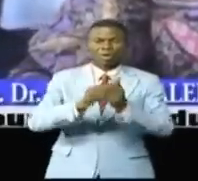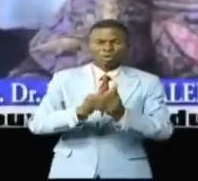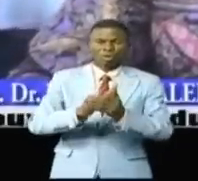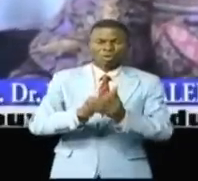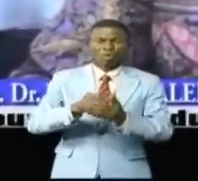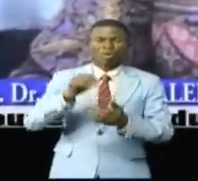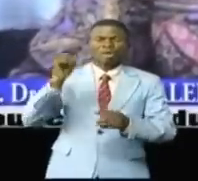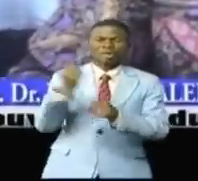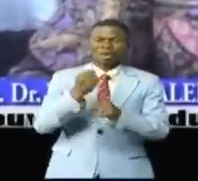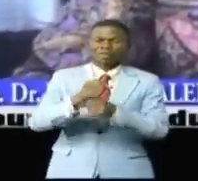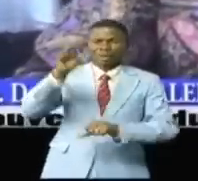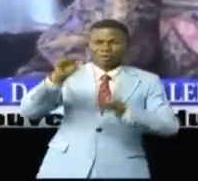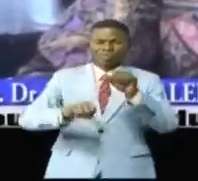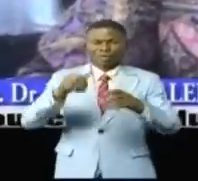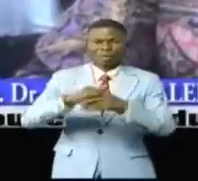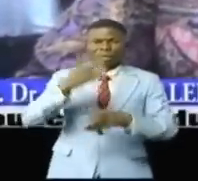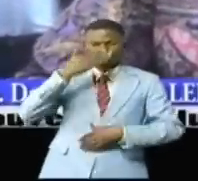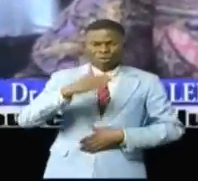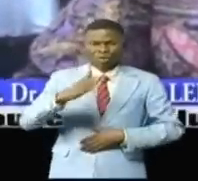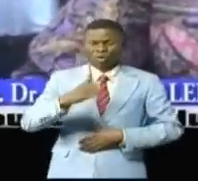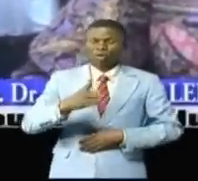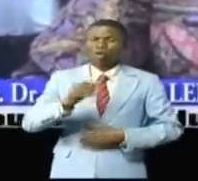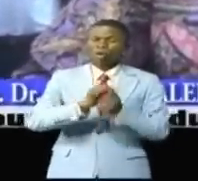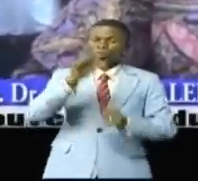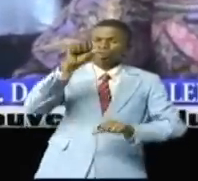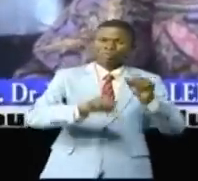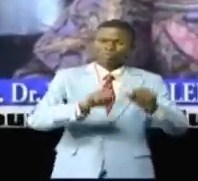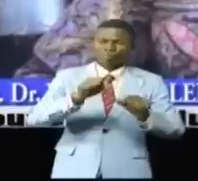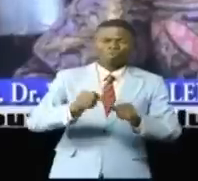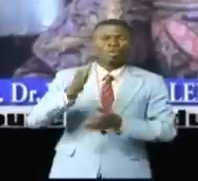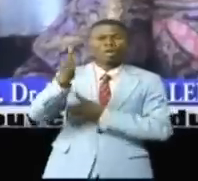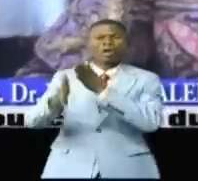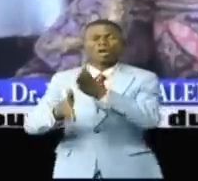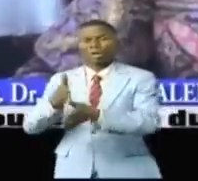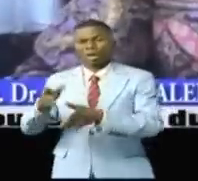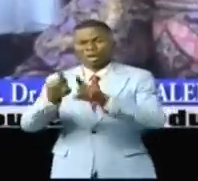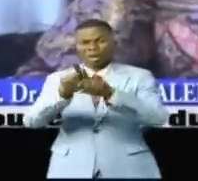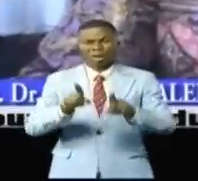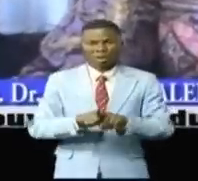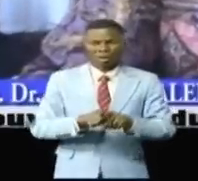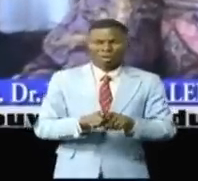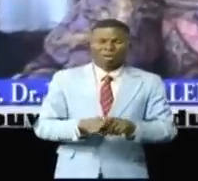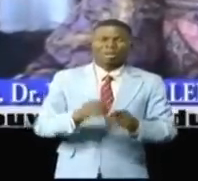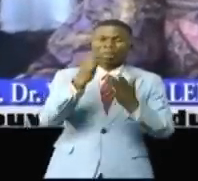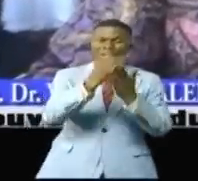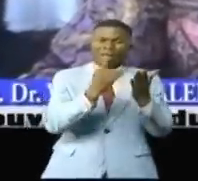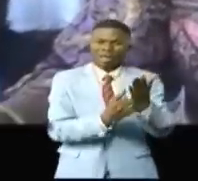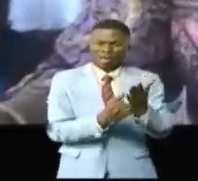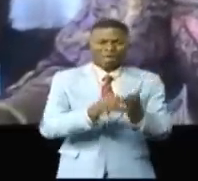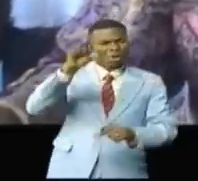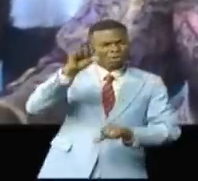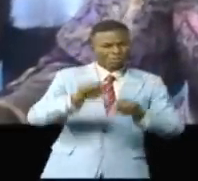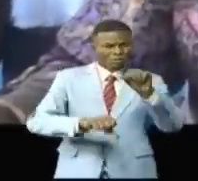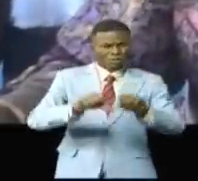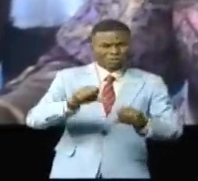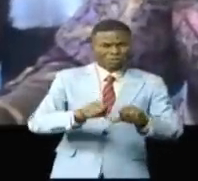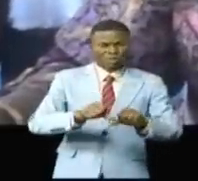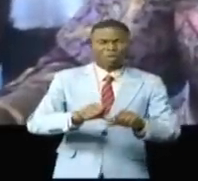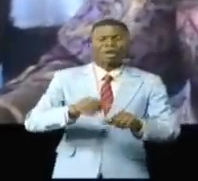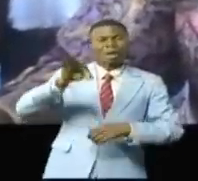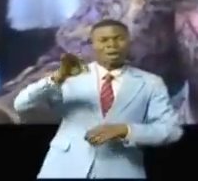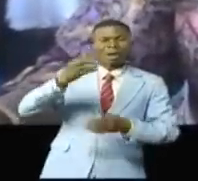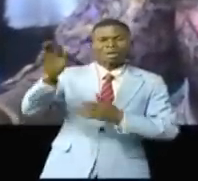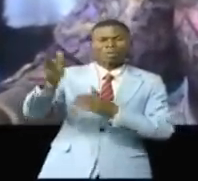mauvaises pratiques, l'impunité, les détournements, l'enrichissement illicite au détriment